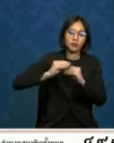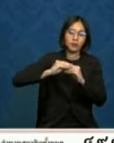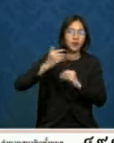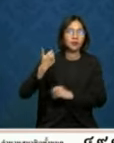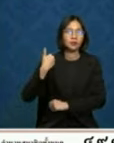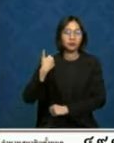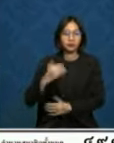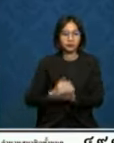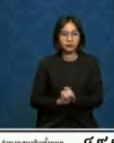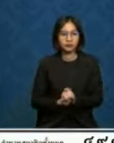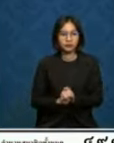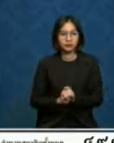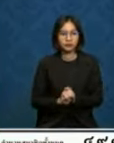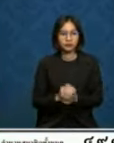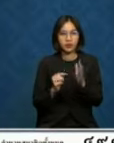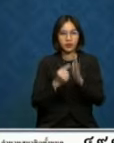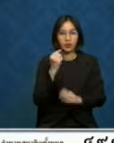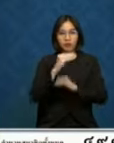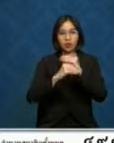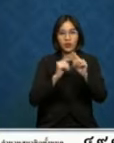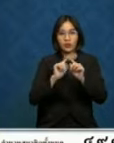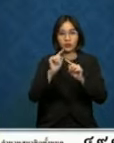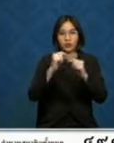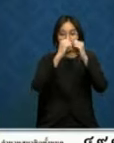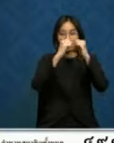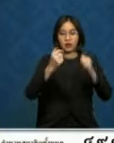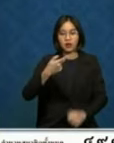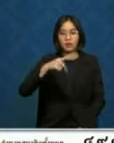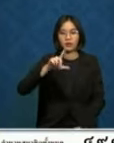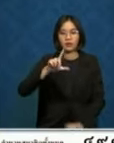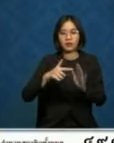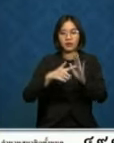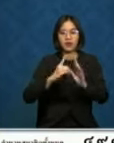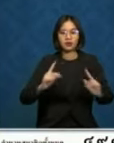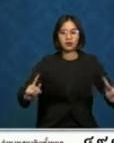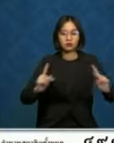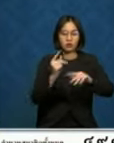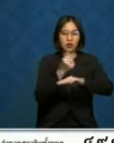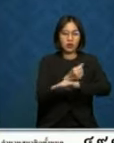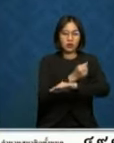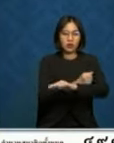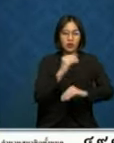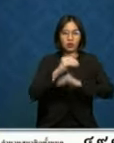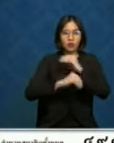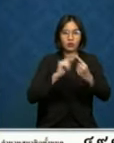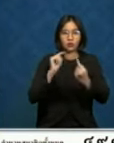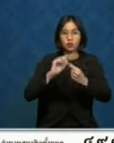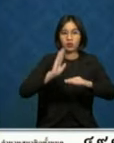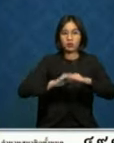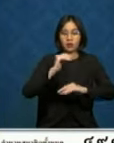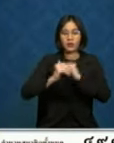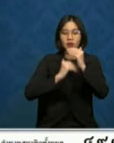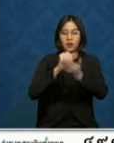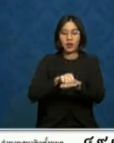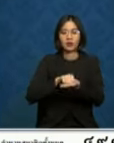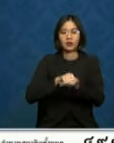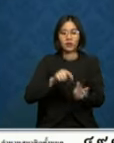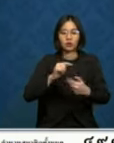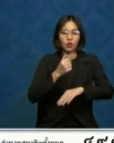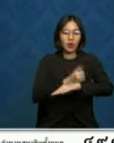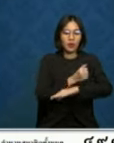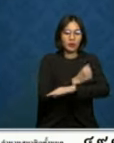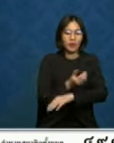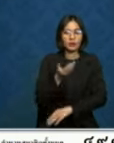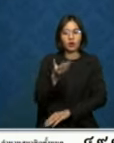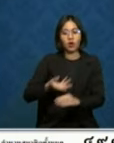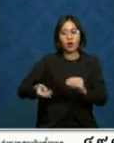ปีมาเริ่มกันที่โครงการแรกค่ะจากสำนักปลัดกระทรวงแรงงานค่ะนั่นก็คือโครงการเพิ่มประสิทธิภาพในการให้บริการด้านแรงงานที่